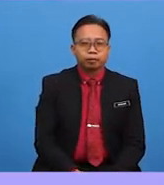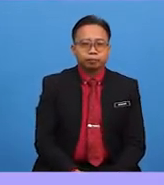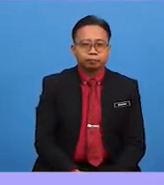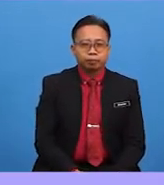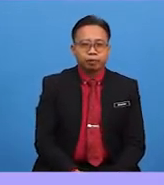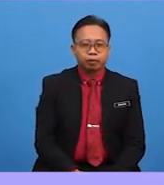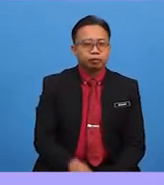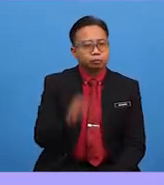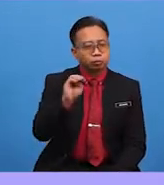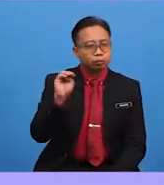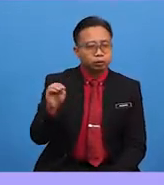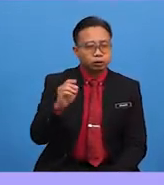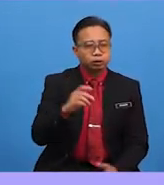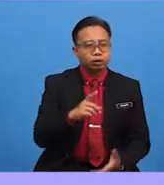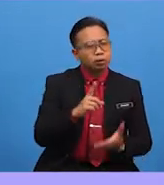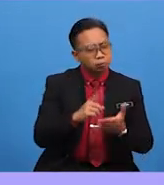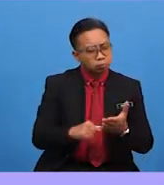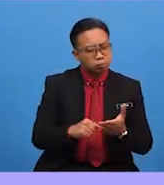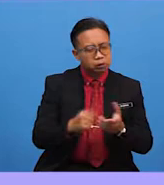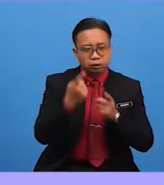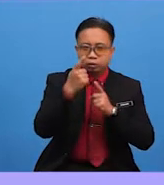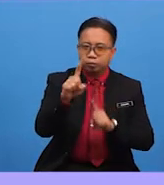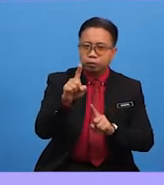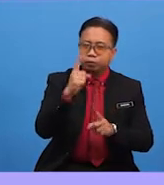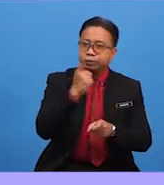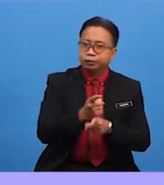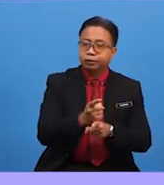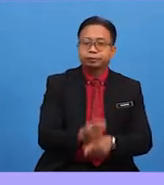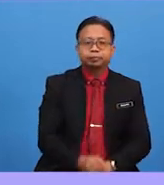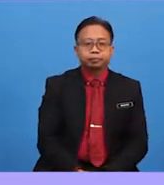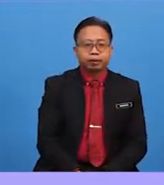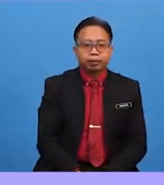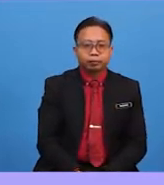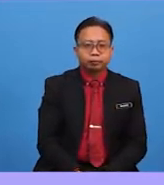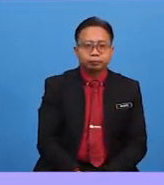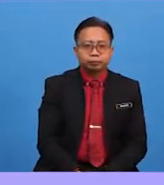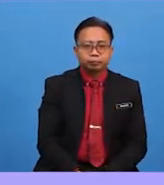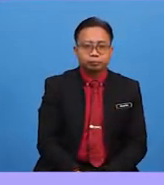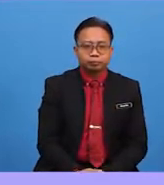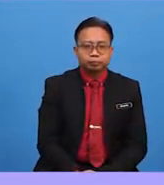la. Murid-murid, agak-agaknya apa jawapan yang betul ya?